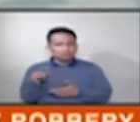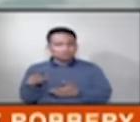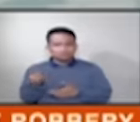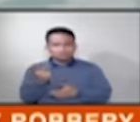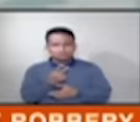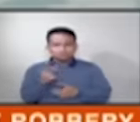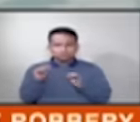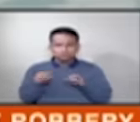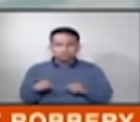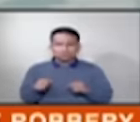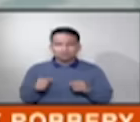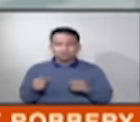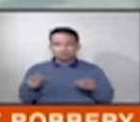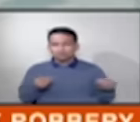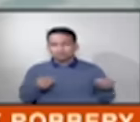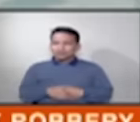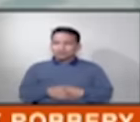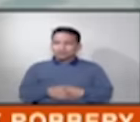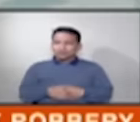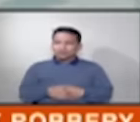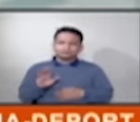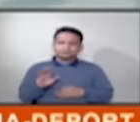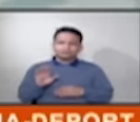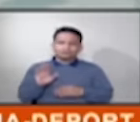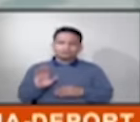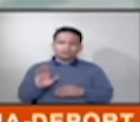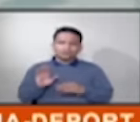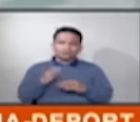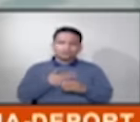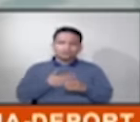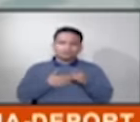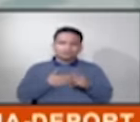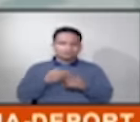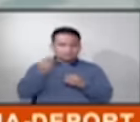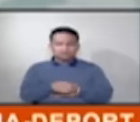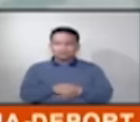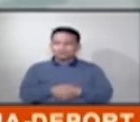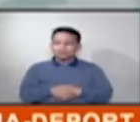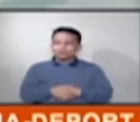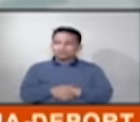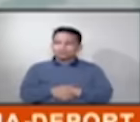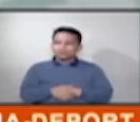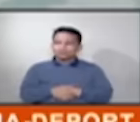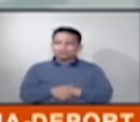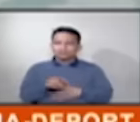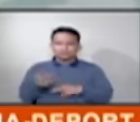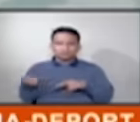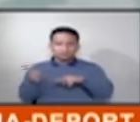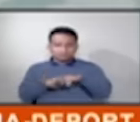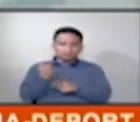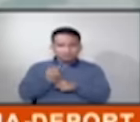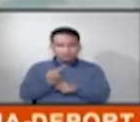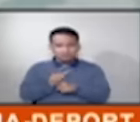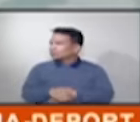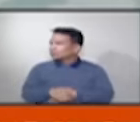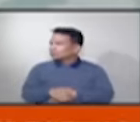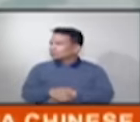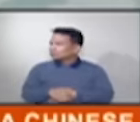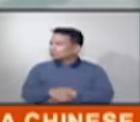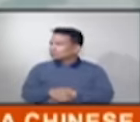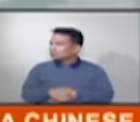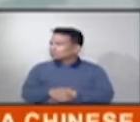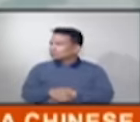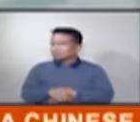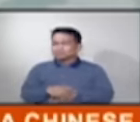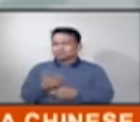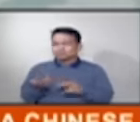ay nagtatawaran. Labas ako dyan. Pero sir, gusto ko masabi ko sa iyo at kay madam, dumoble na po ang sweldo ng mga police, di po ba? Yes po. So,